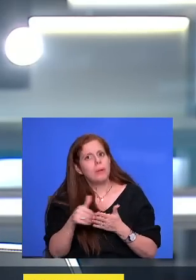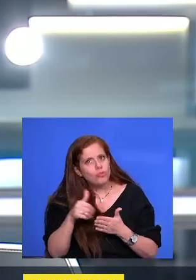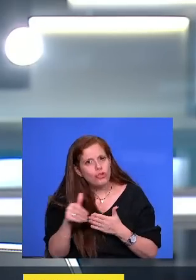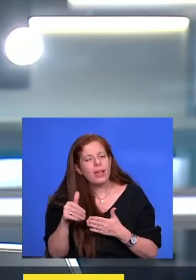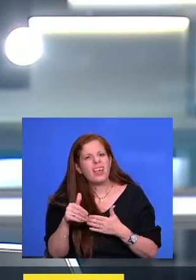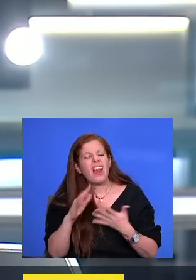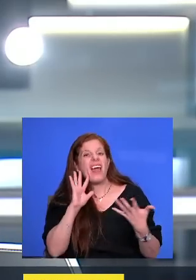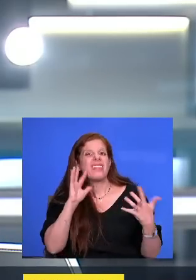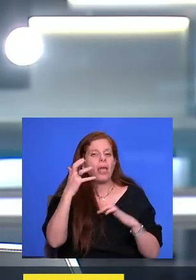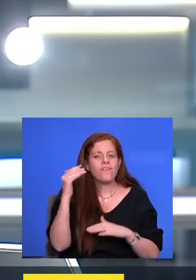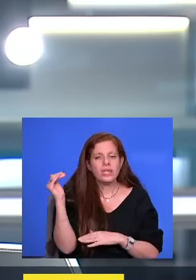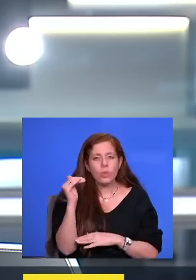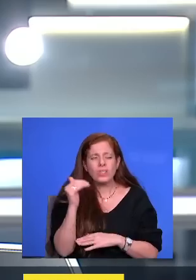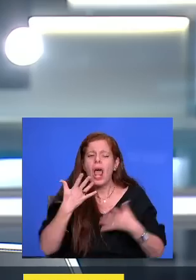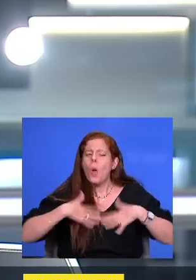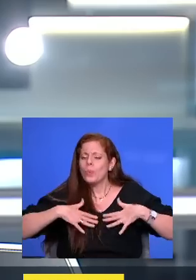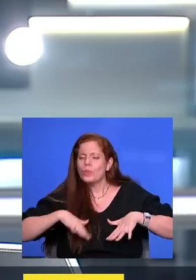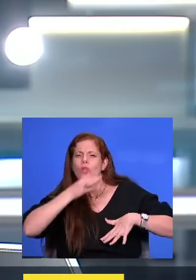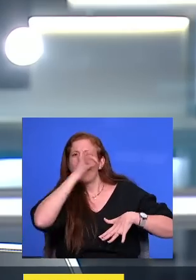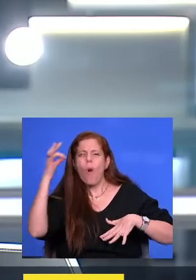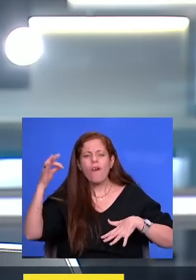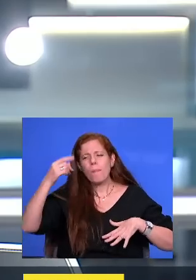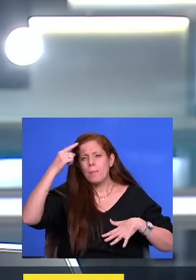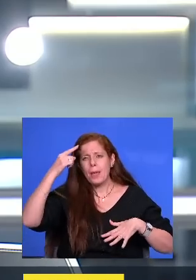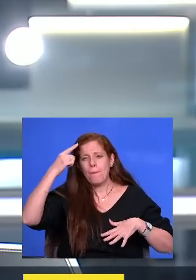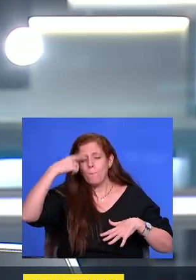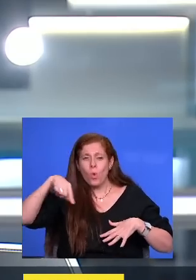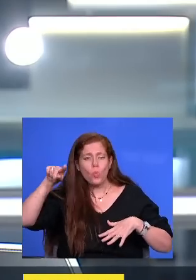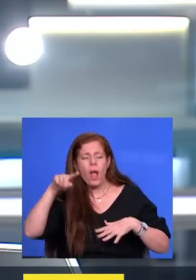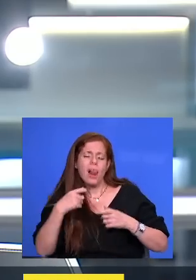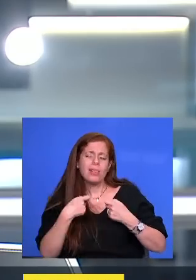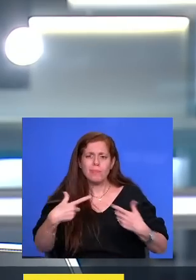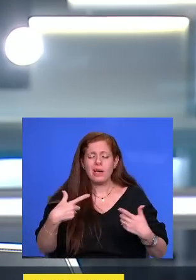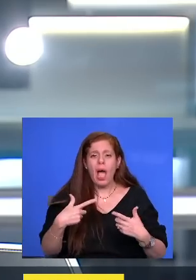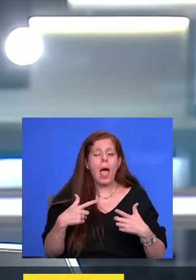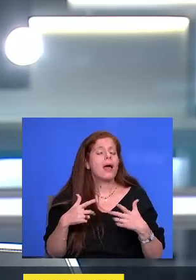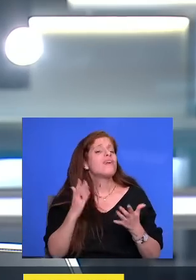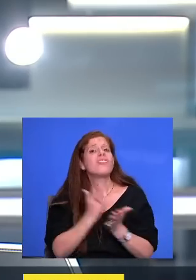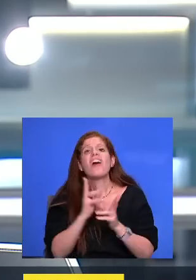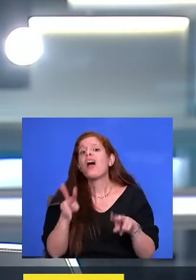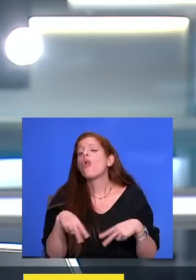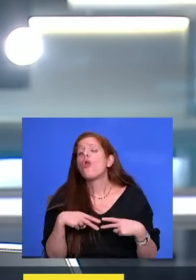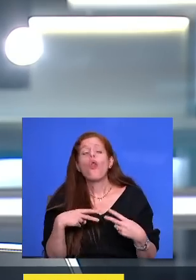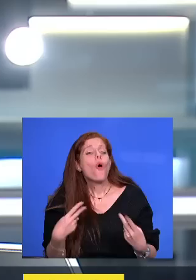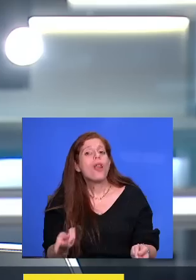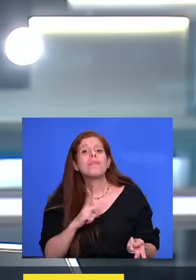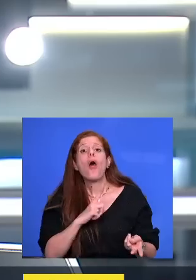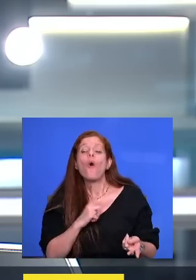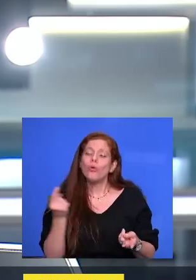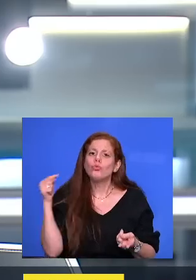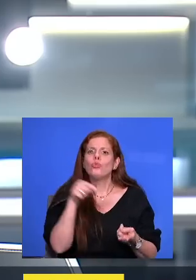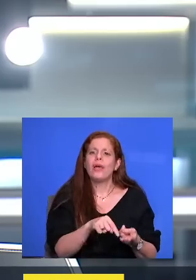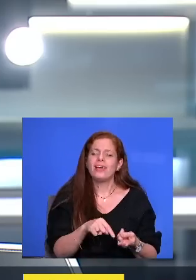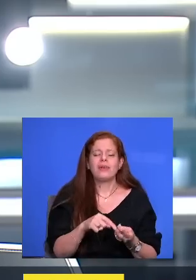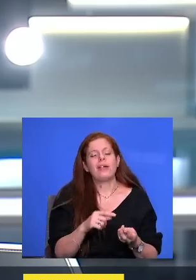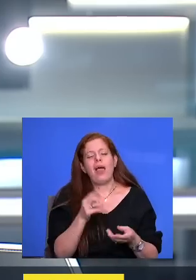להטריף את סעודיה. חולצות של הכוכב מפורטוגל נמכרות בסיטונאות בממלכה כבר לא יכולים לחכות לרגע שבו יעלה על קר הדשא. ראש תחום